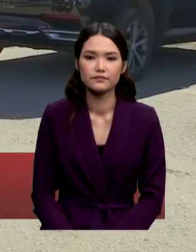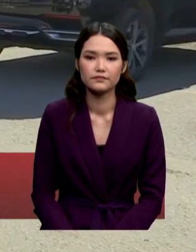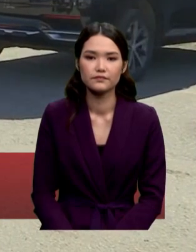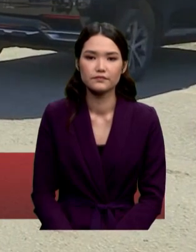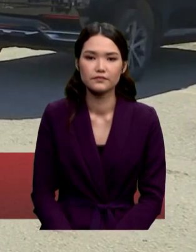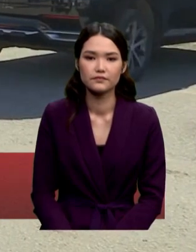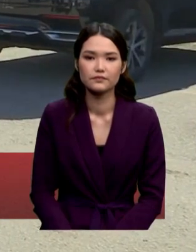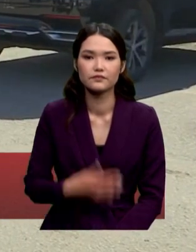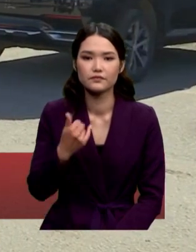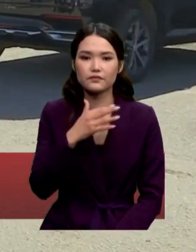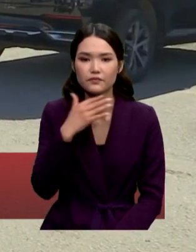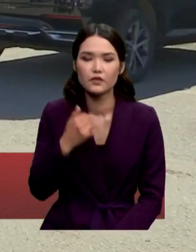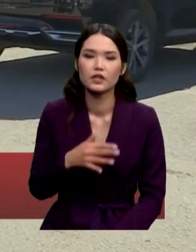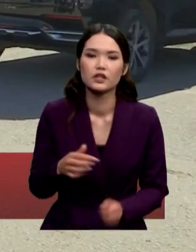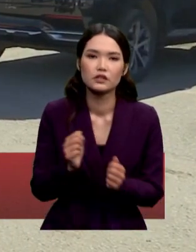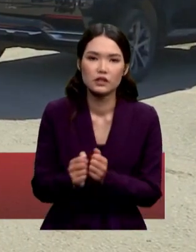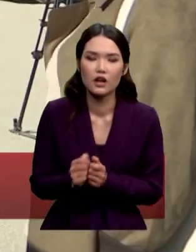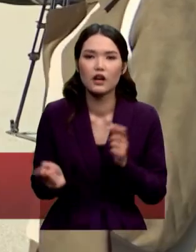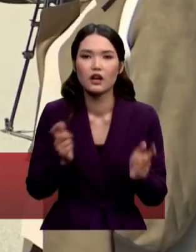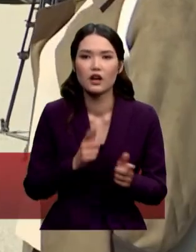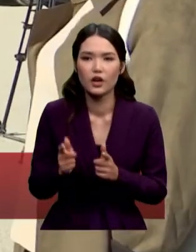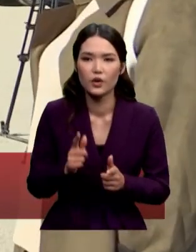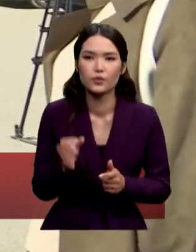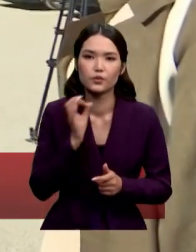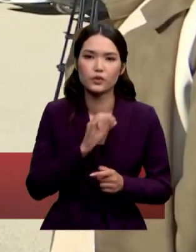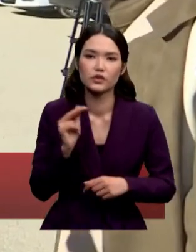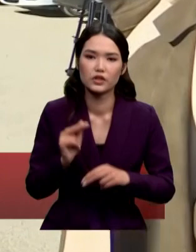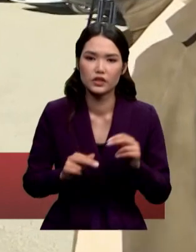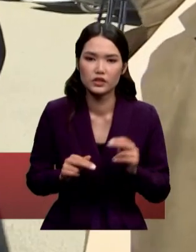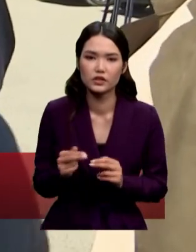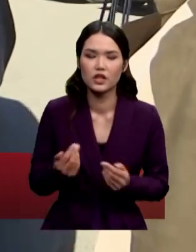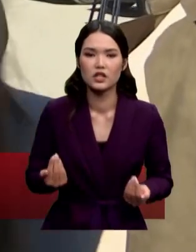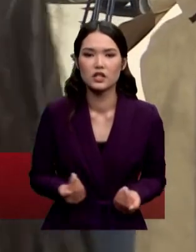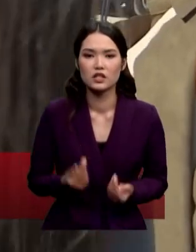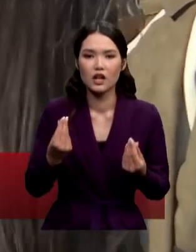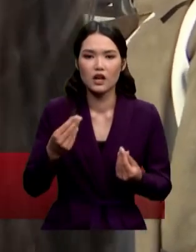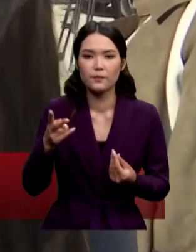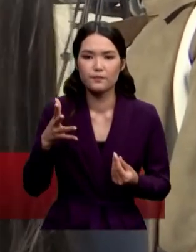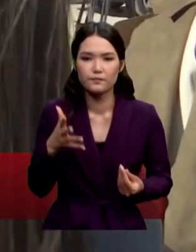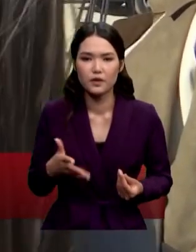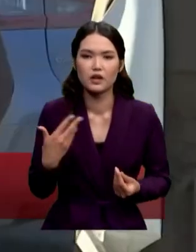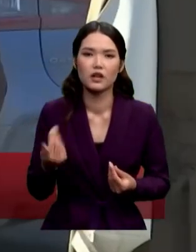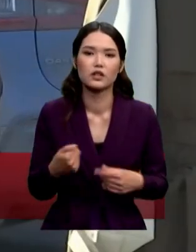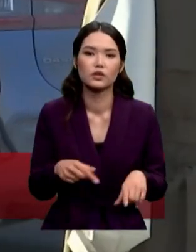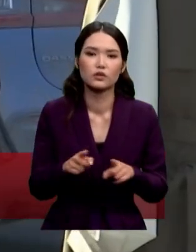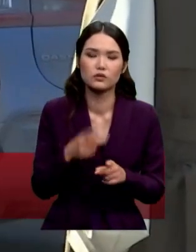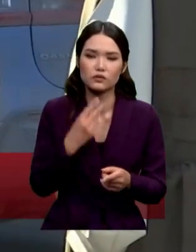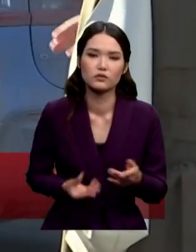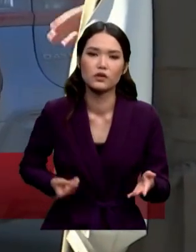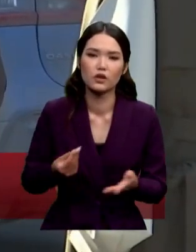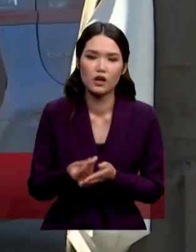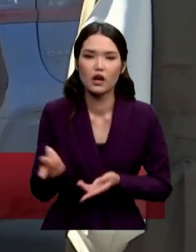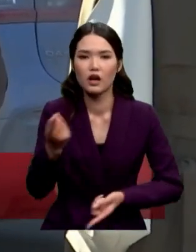Уже не первый раз дольщики комфортного дома пришли в офис к застройщику. Элитное жилье до сих пор недостроено, а вернуть свои деньги назад